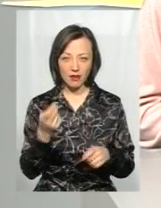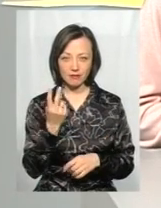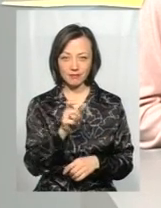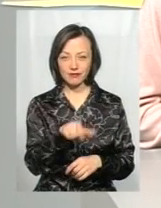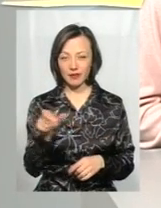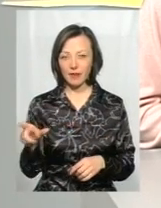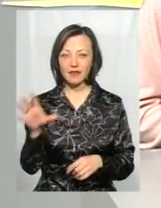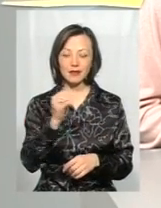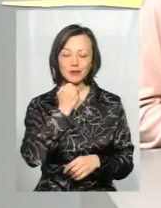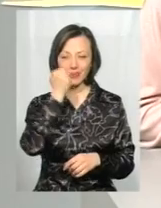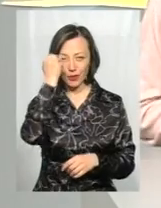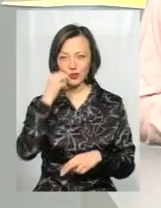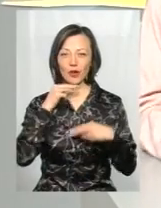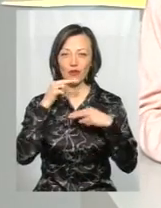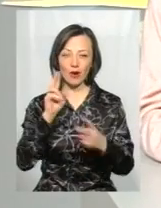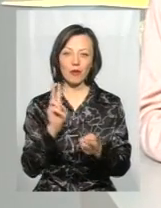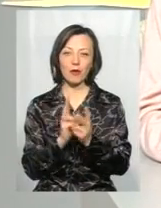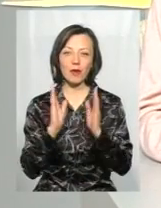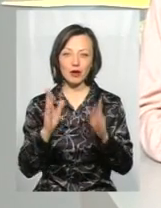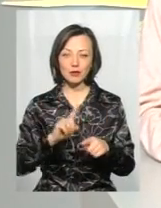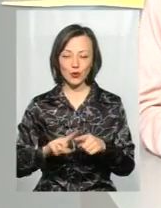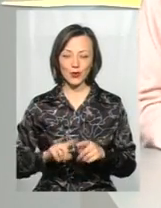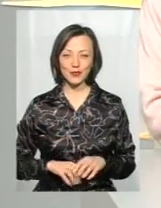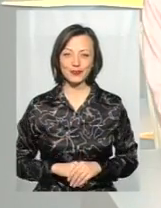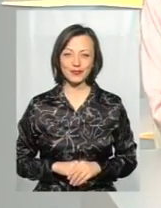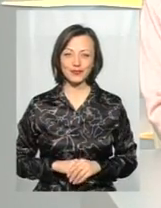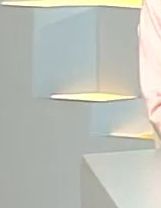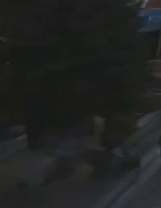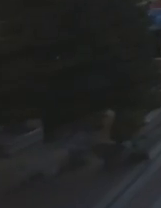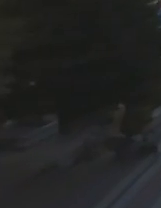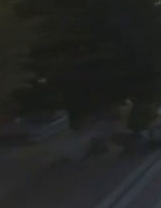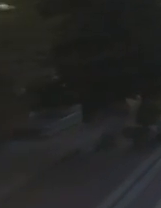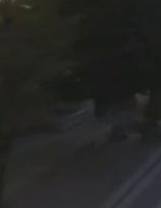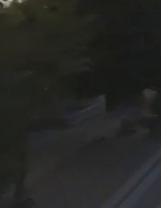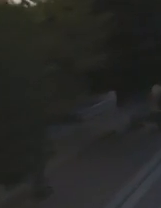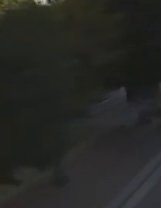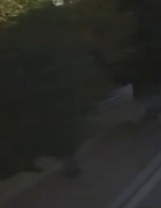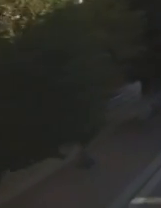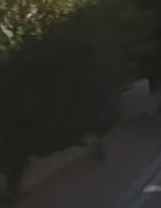Савчук. Усім дякую за увагу. Побачимось уже невдовзі. Всім найкращого.